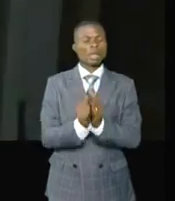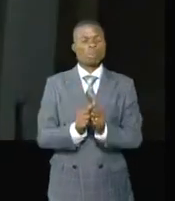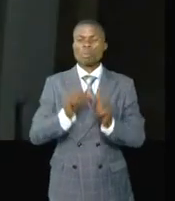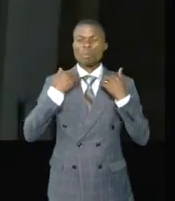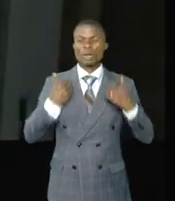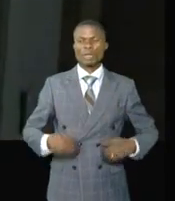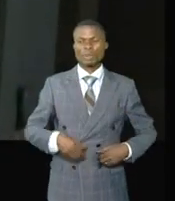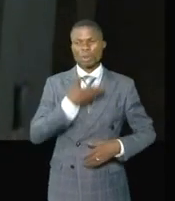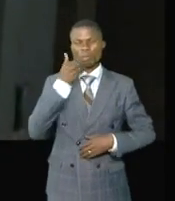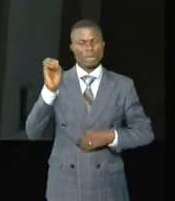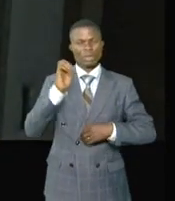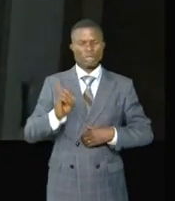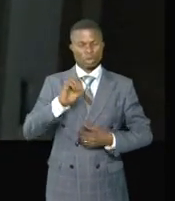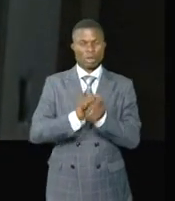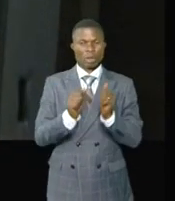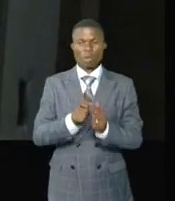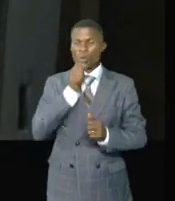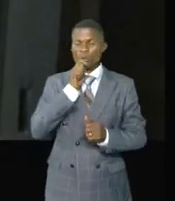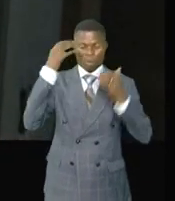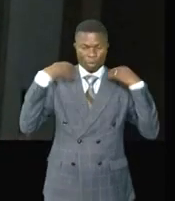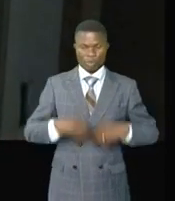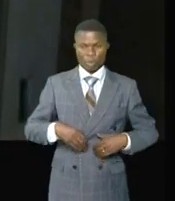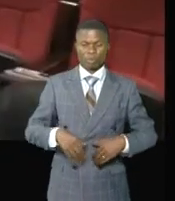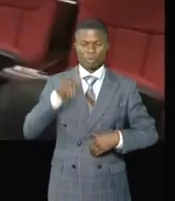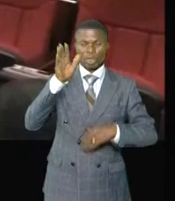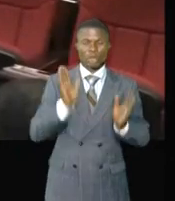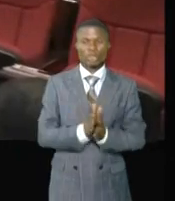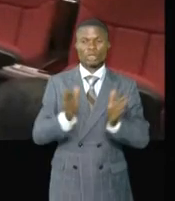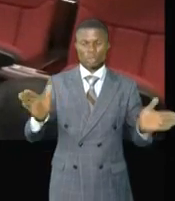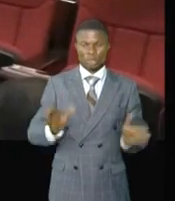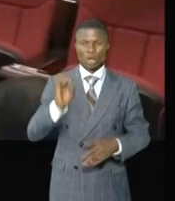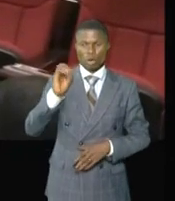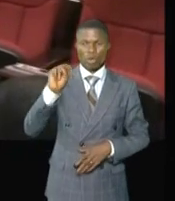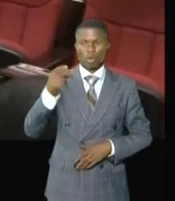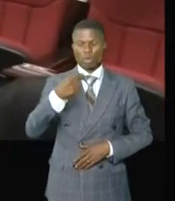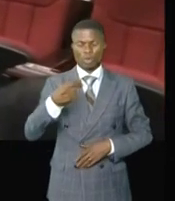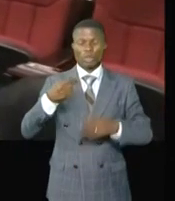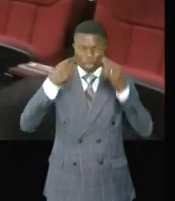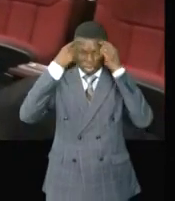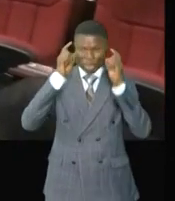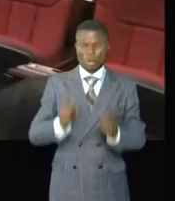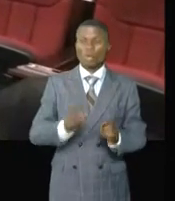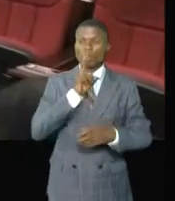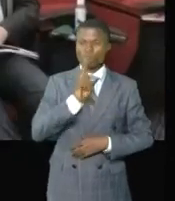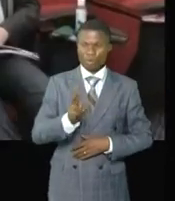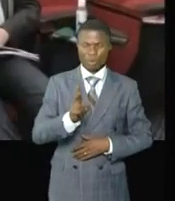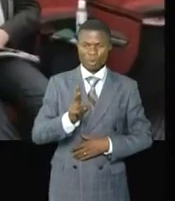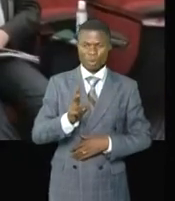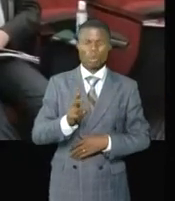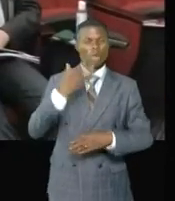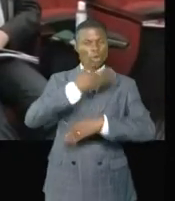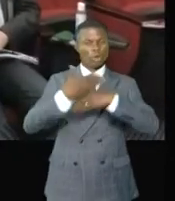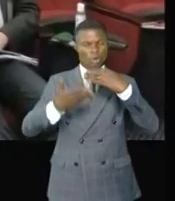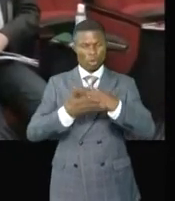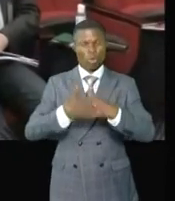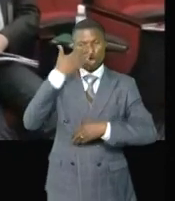Le directeur général de l'ONG Flamme est quant à lui optimiste en ce qui concerne l'extension de ce centre à travers